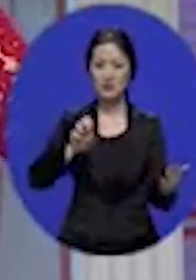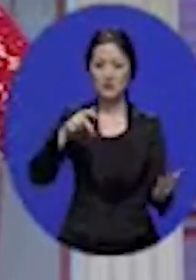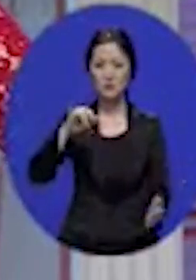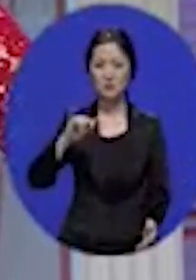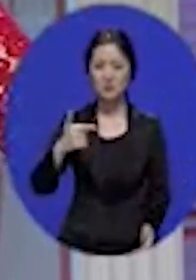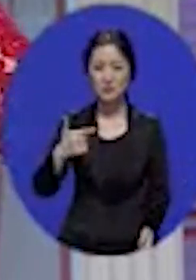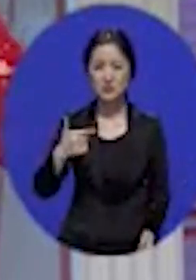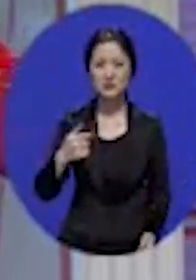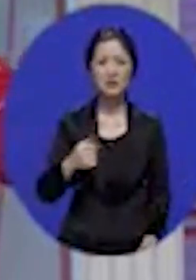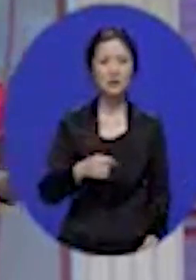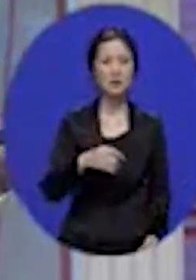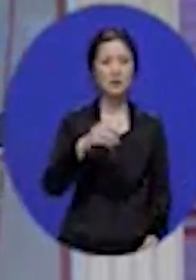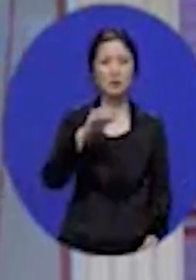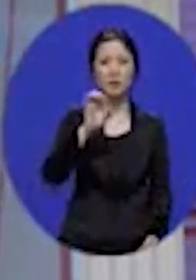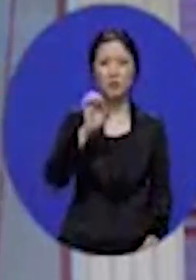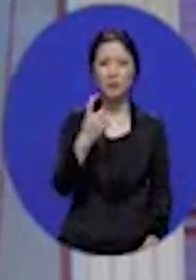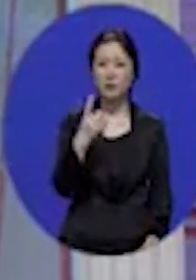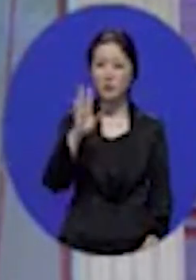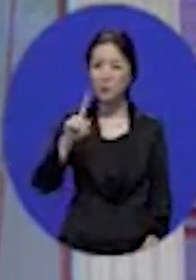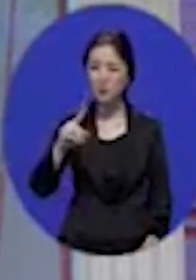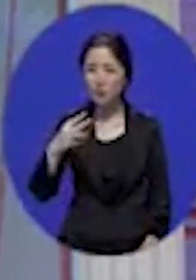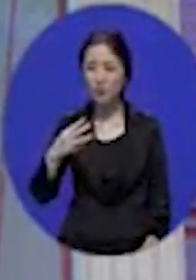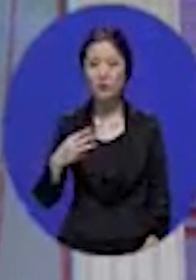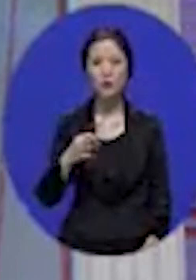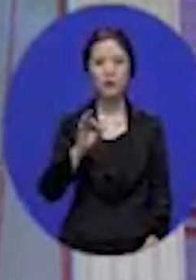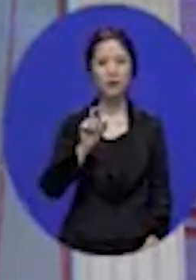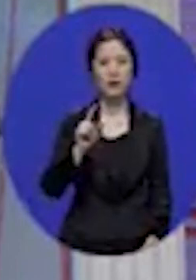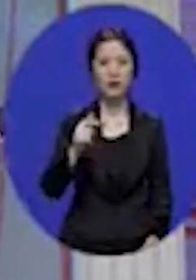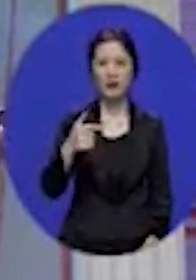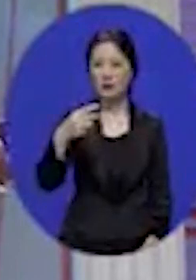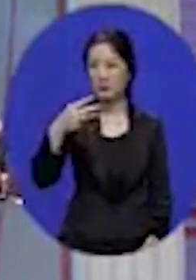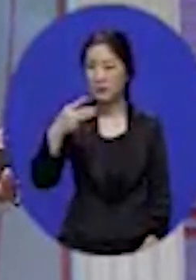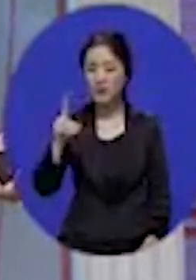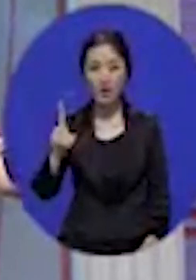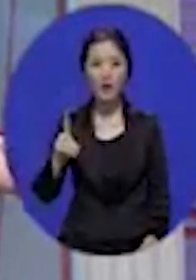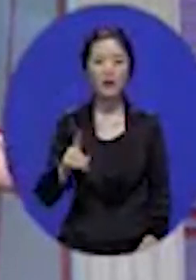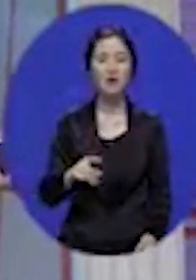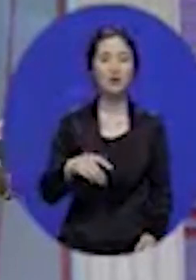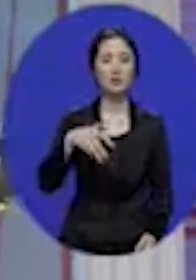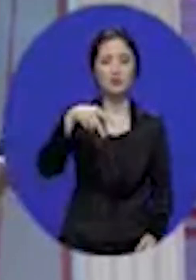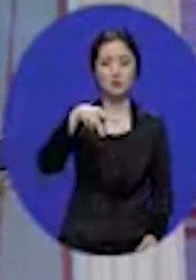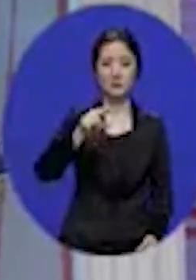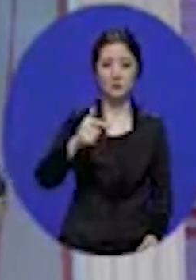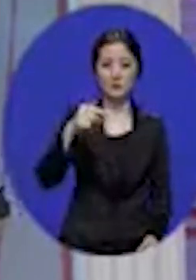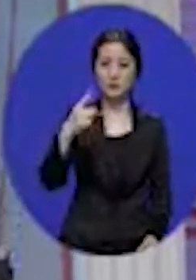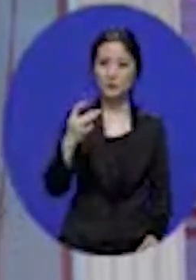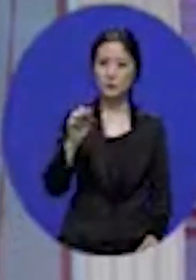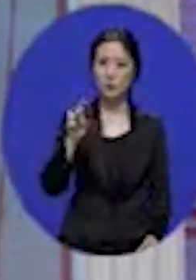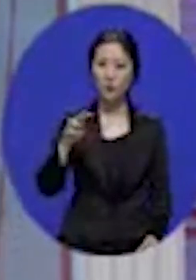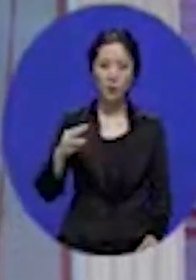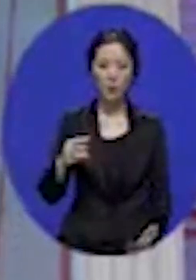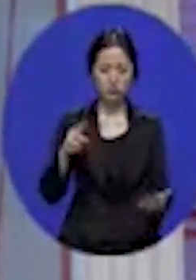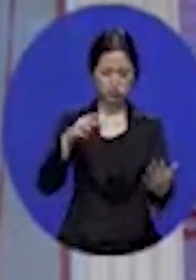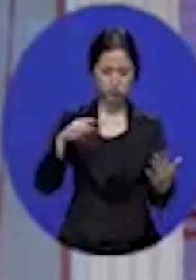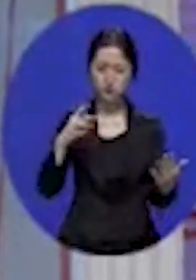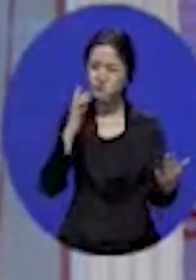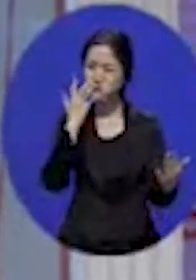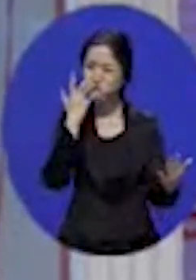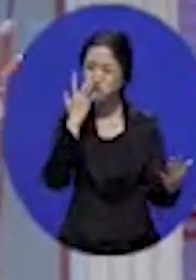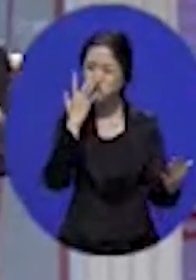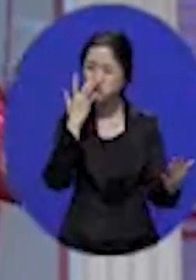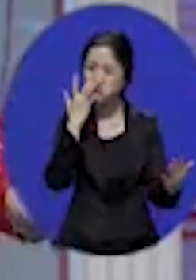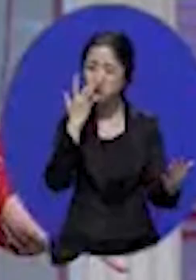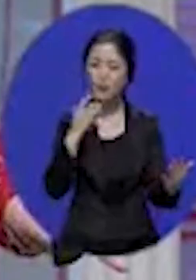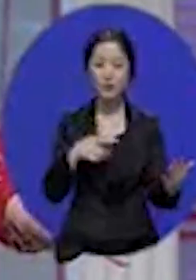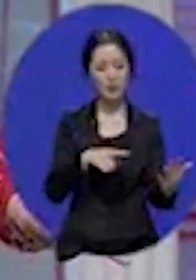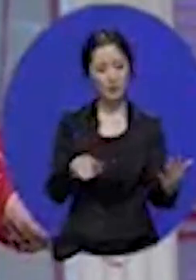뭔지, 안타가 뭔지, 선동열, 뭐 최동원 선수, 이승엽, 뭔 소리인지 하나도 모르겠는 거예요. 읽을 수가